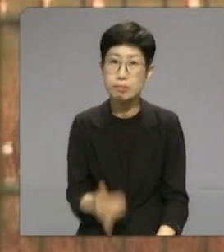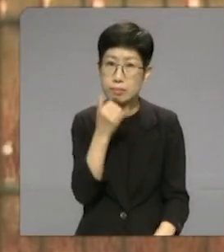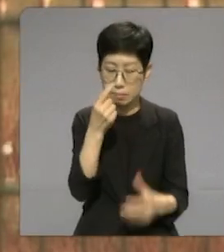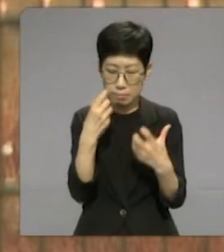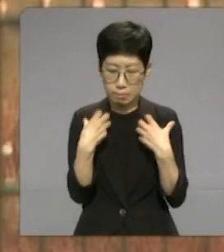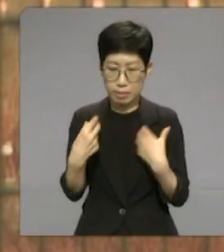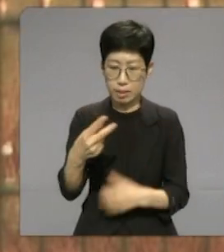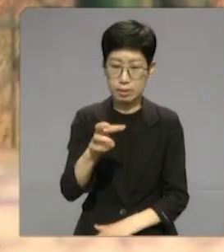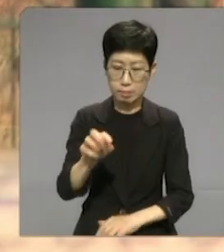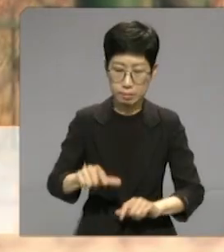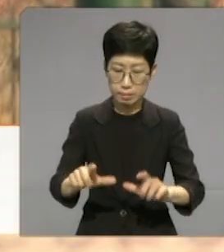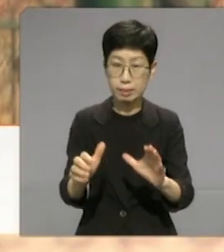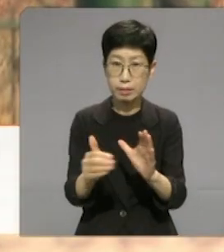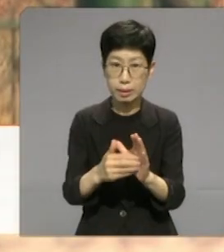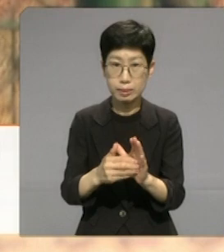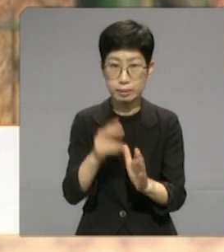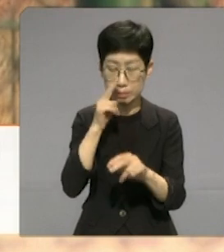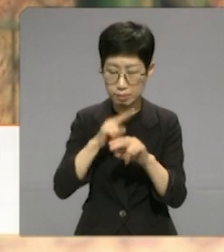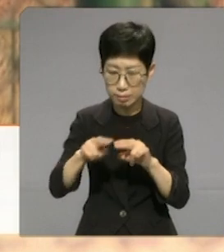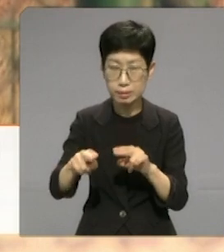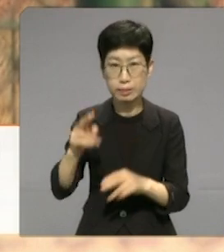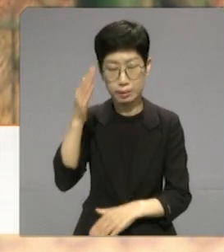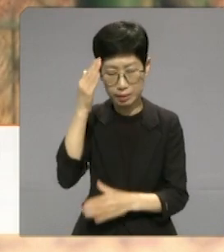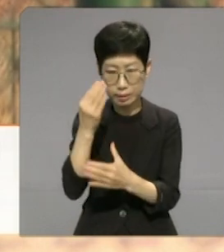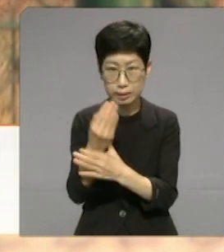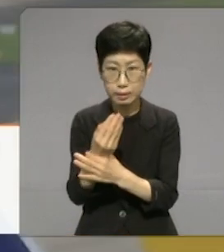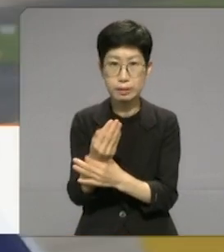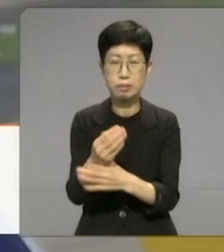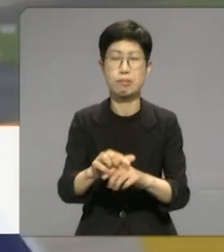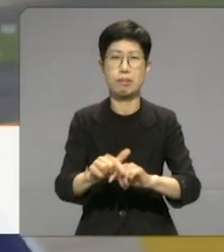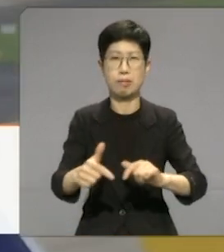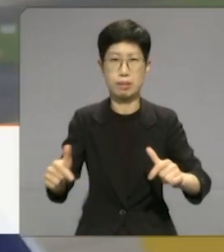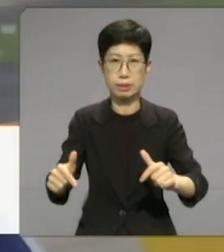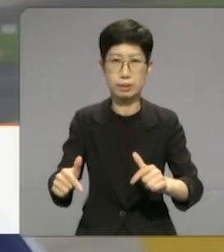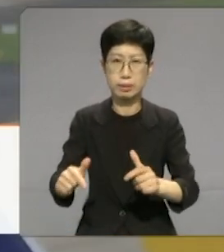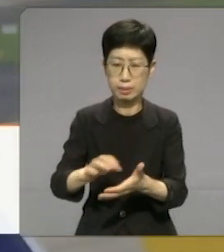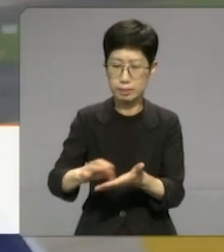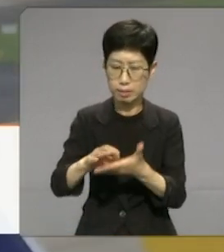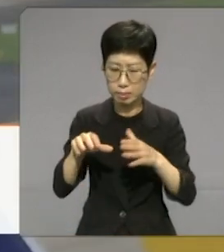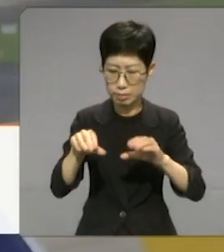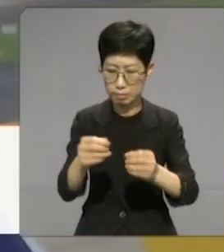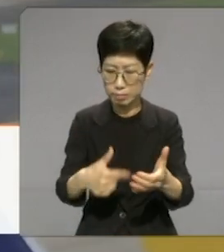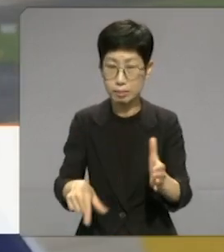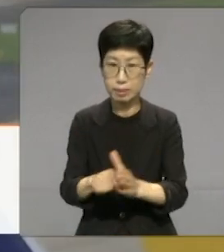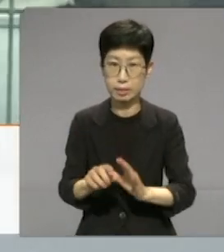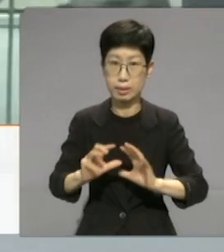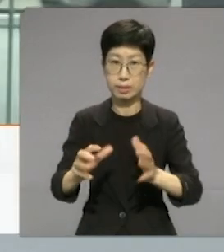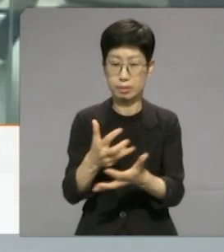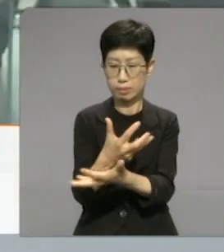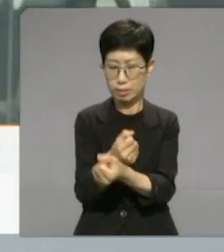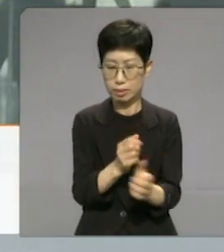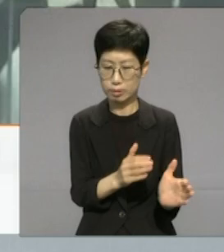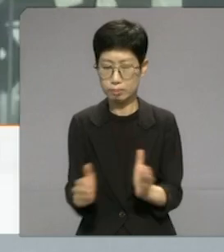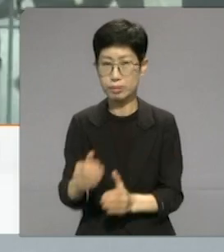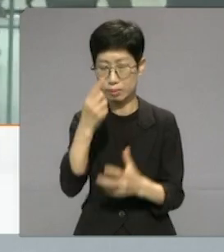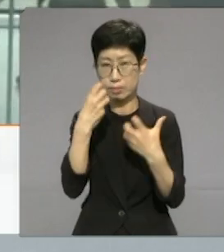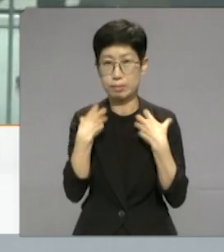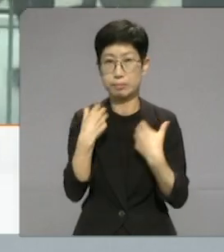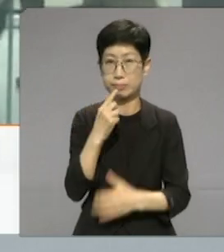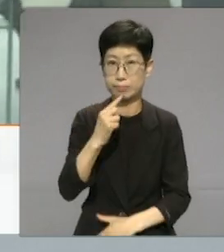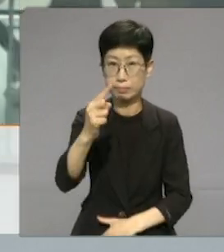정부가 2030년까지 석유와 가스, 석탄 등 화석연료 퇴출을 위한 국제 조약을 마련할 것을 요구하고